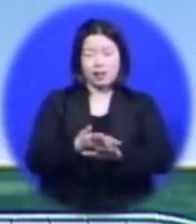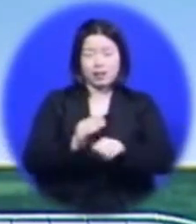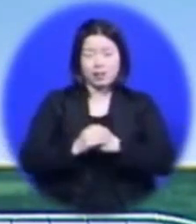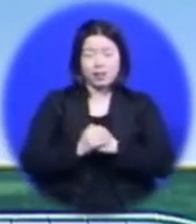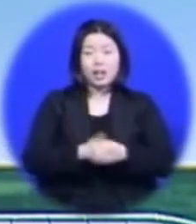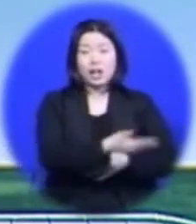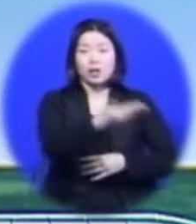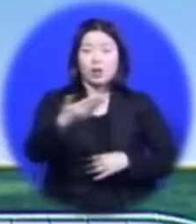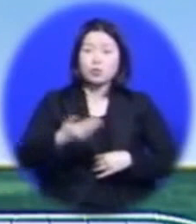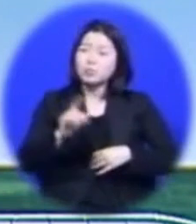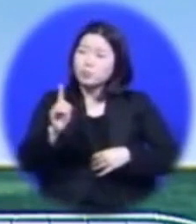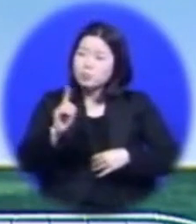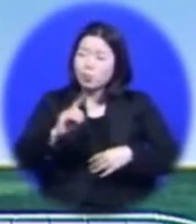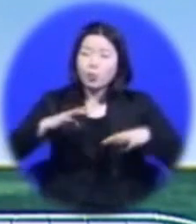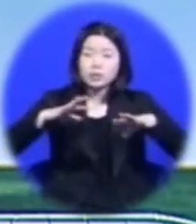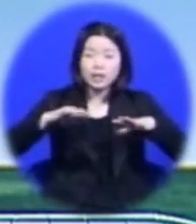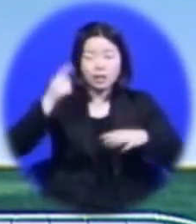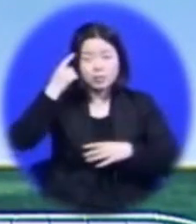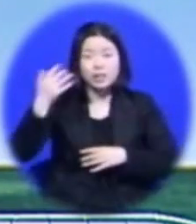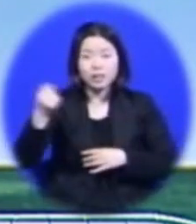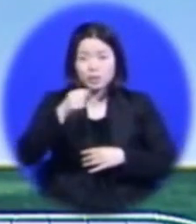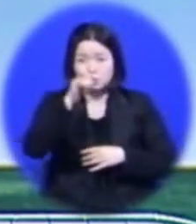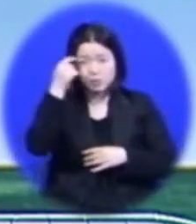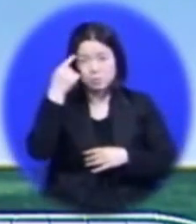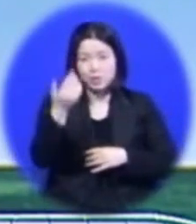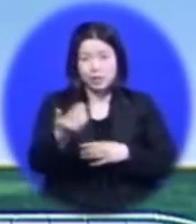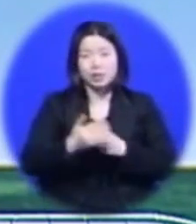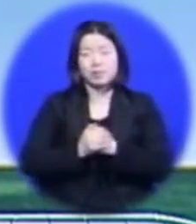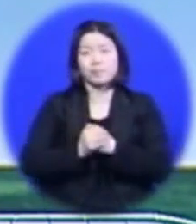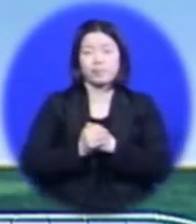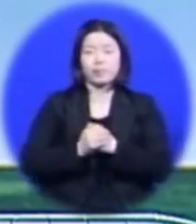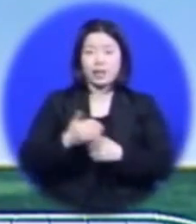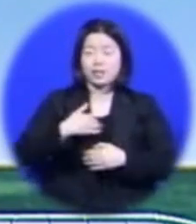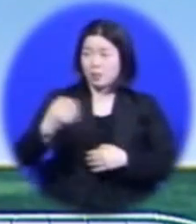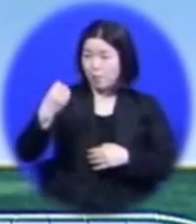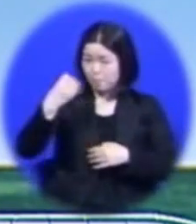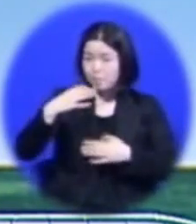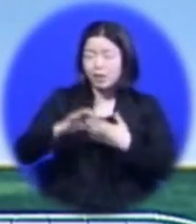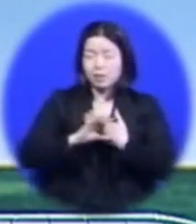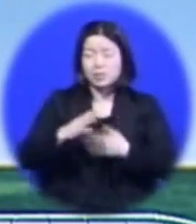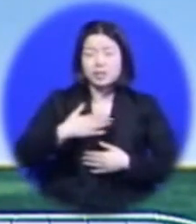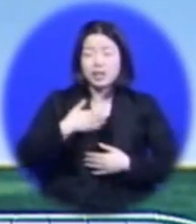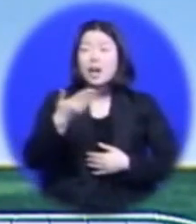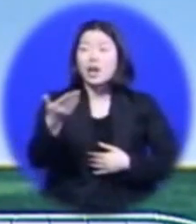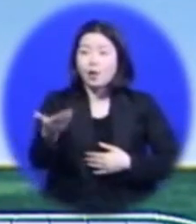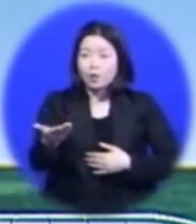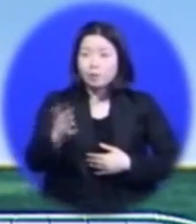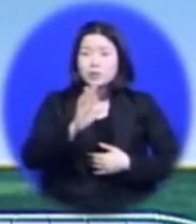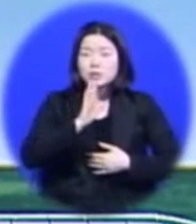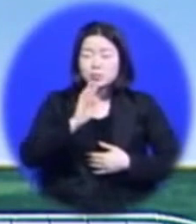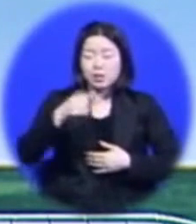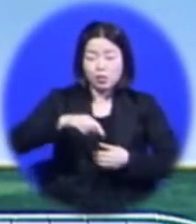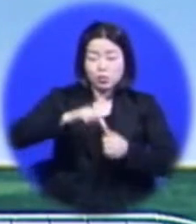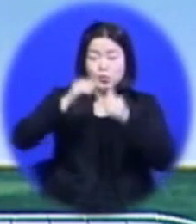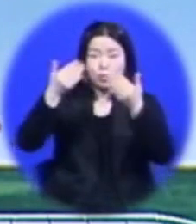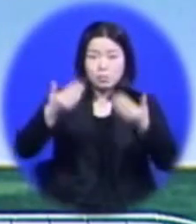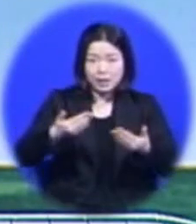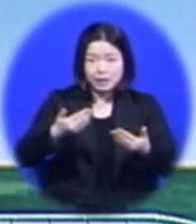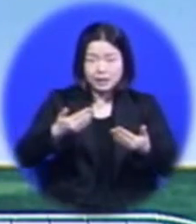여러분이 뭘 자랑으로 여기십니까? 저에게 말씀해 주시면 제가 여러분이 정말 구원받은